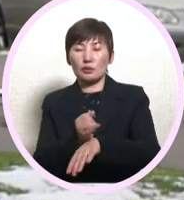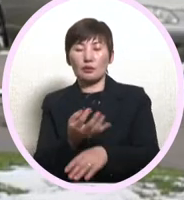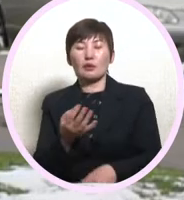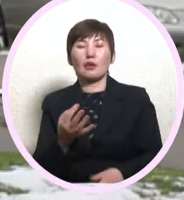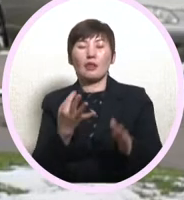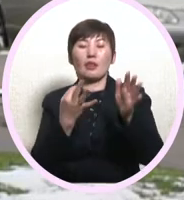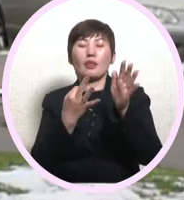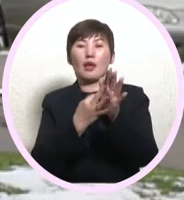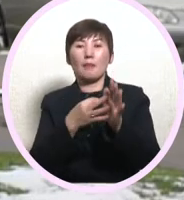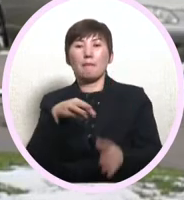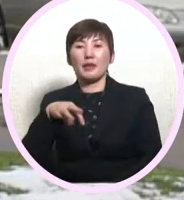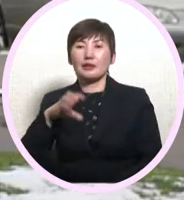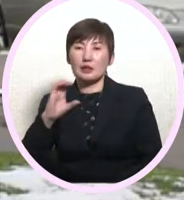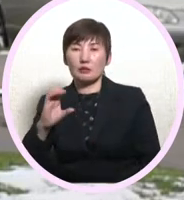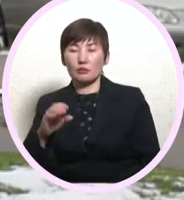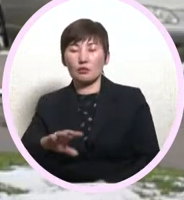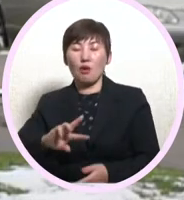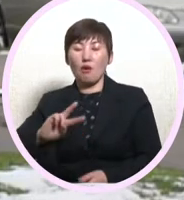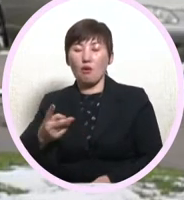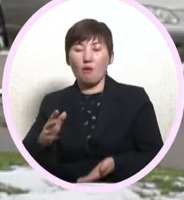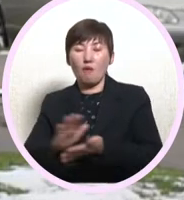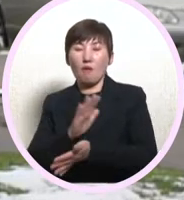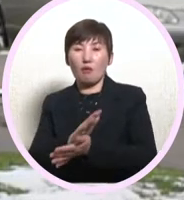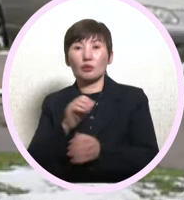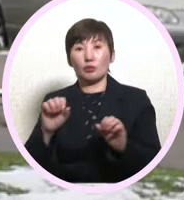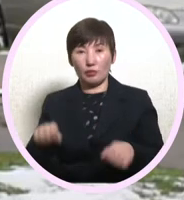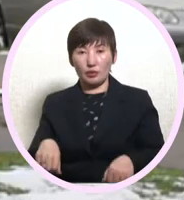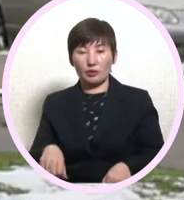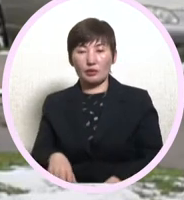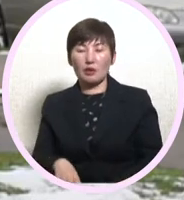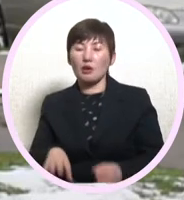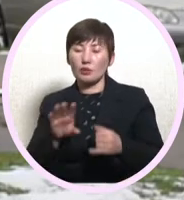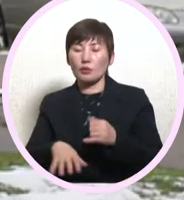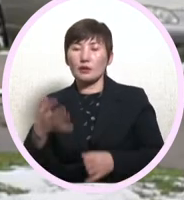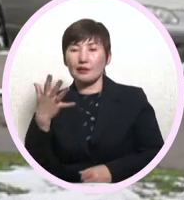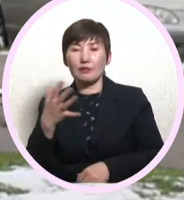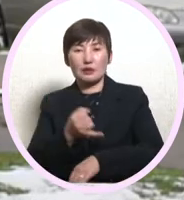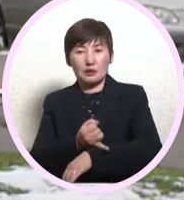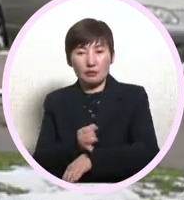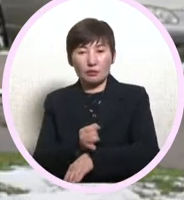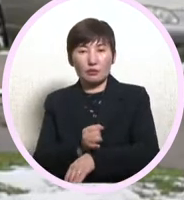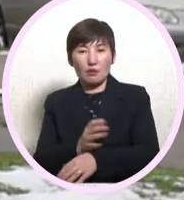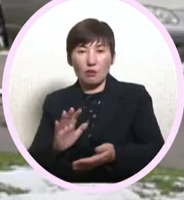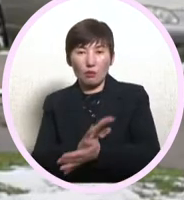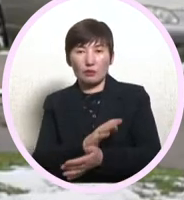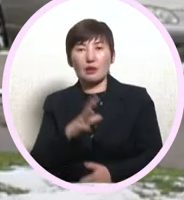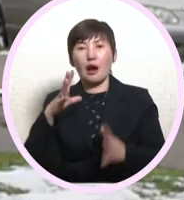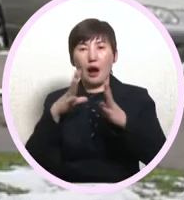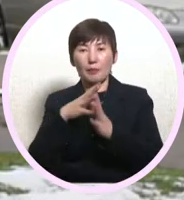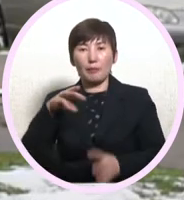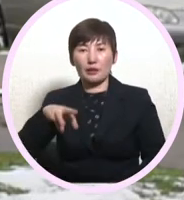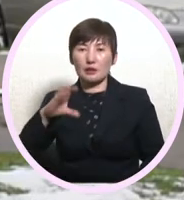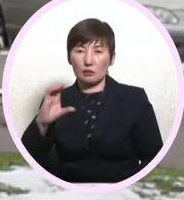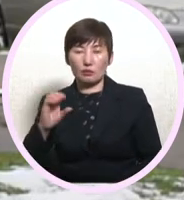секунд болсон байна. За сүүлийн 5 дахь секундэд хурд нь 10 метр секунд болов.